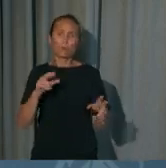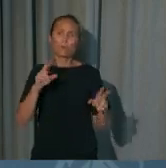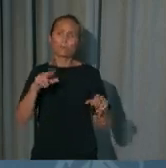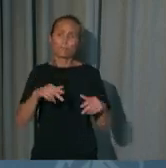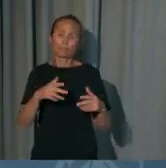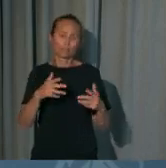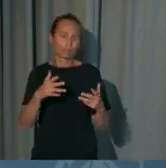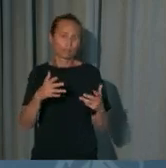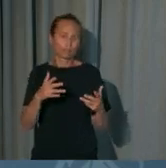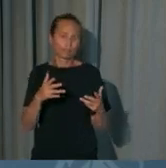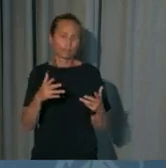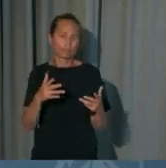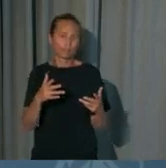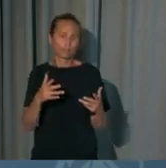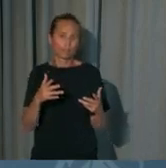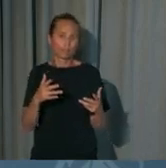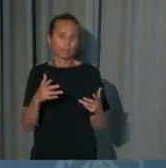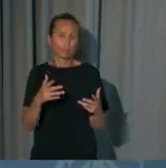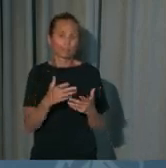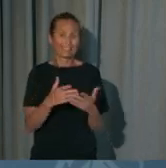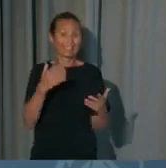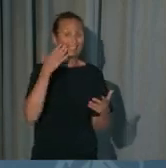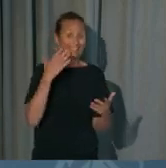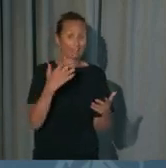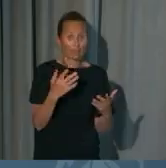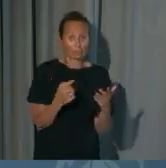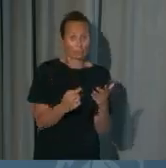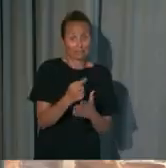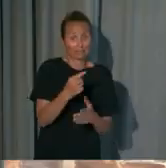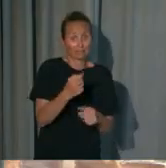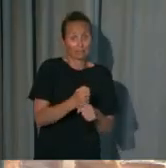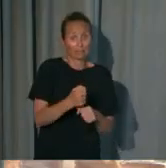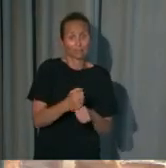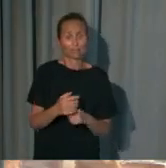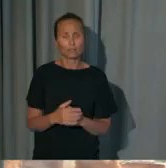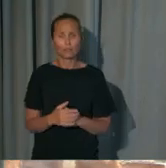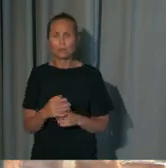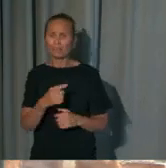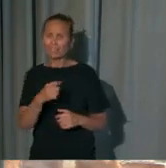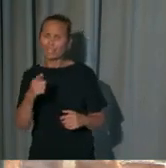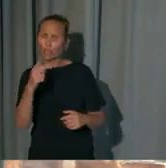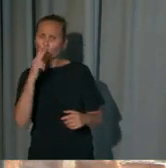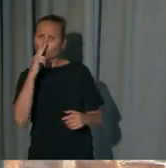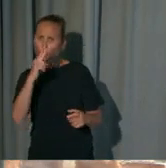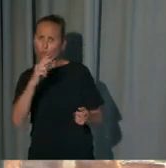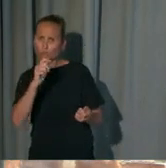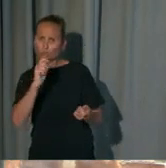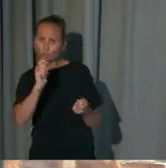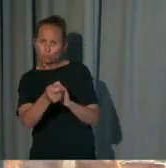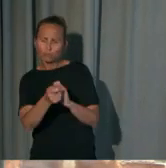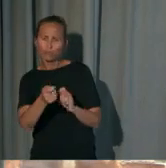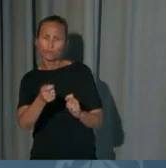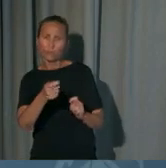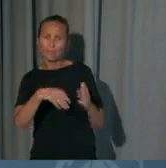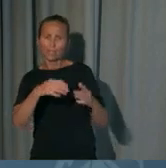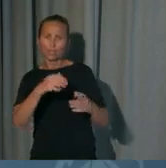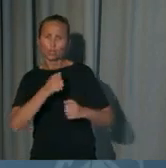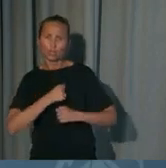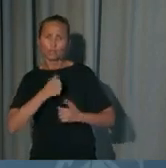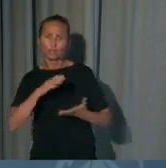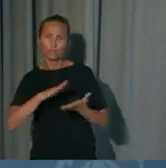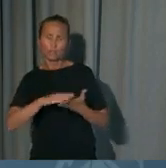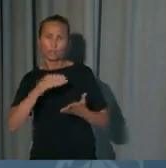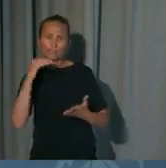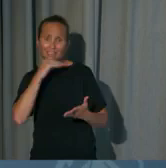uavhengig av at vi ikke kan vite hva som er motivet nå. Ja, det er noen nye grep for å trygge skeive nå etter dette? Nå